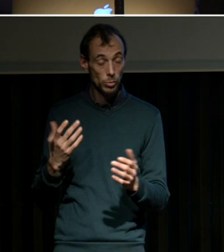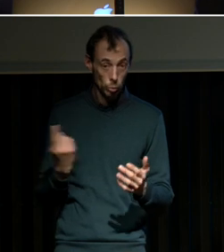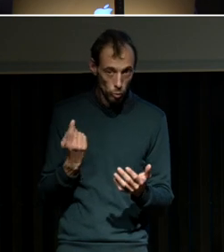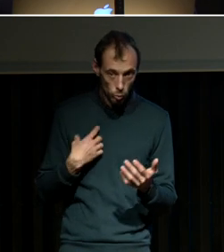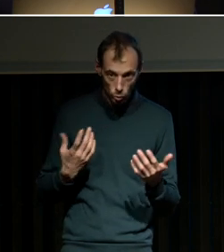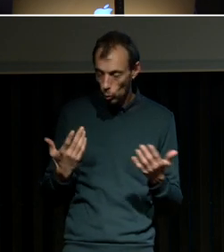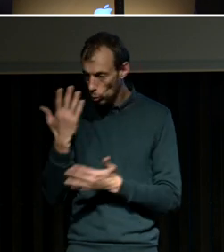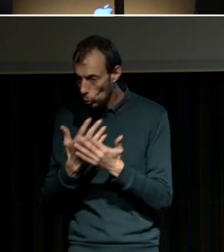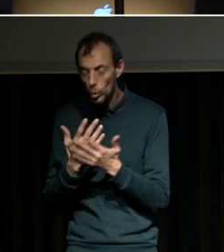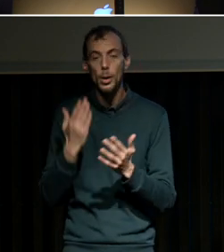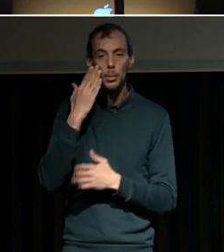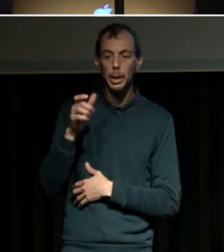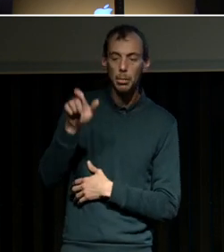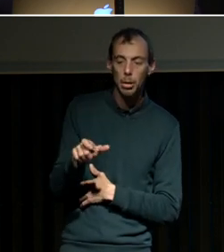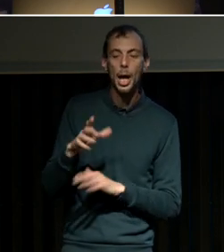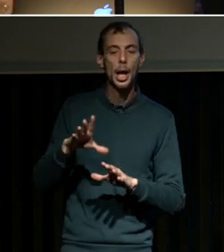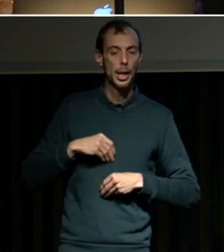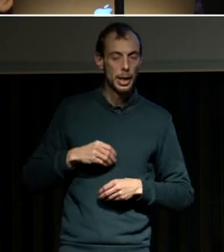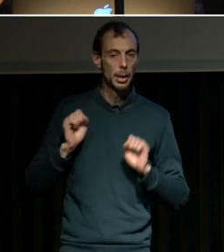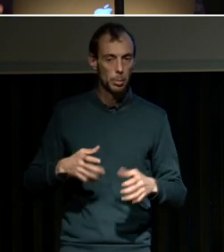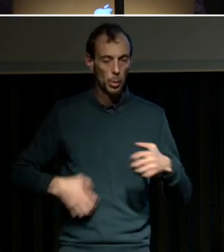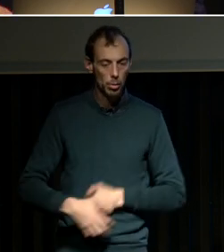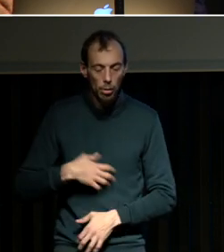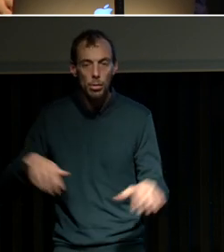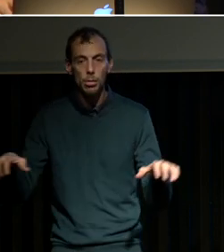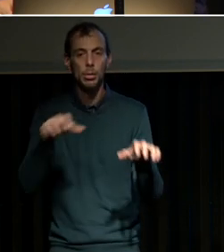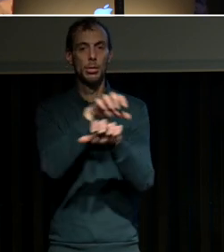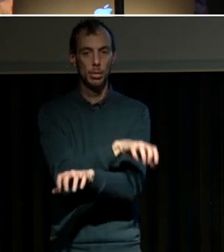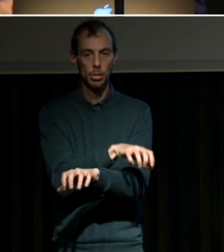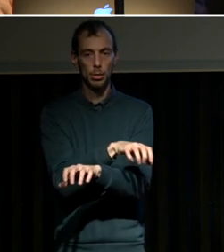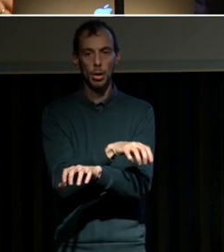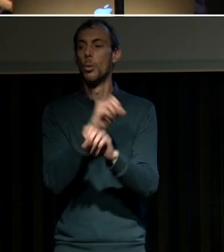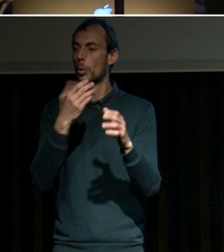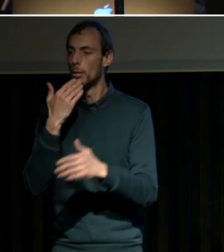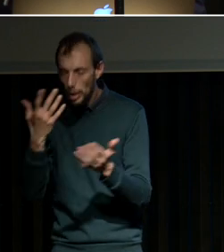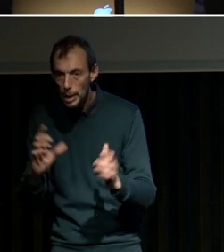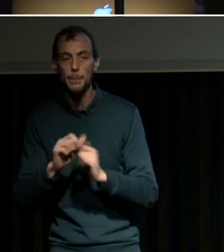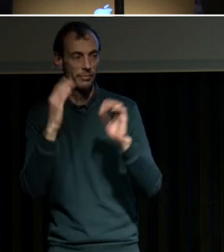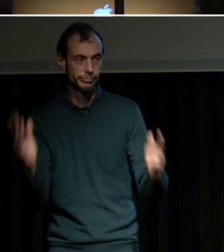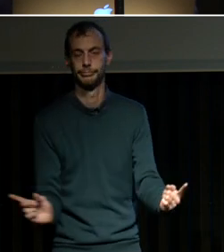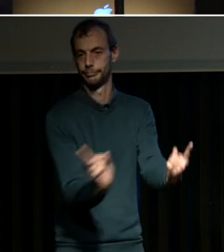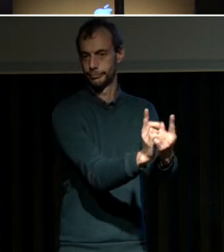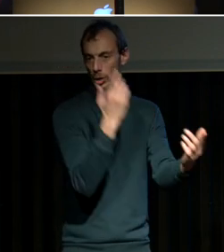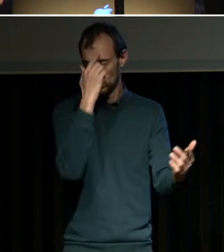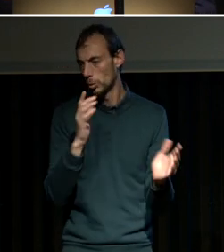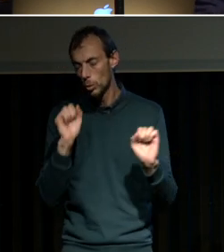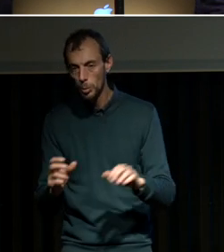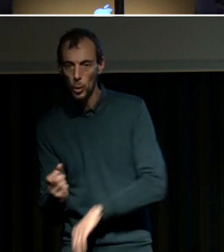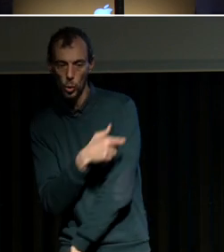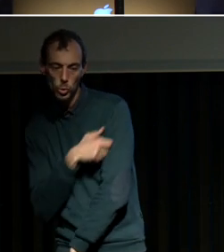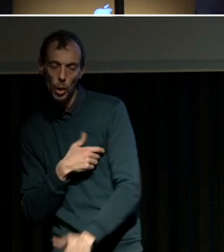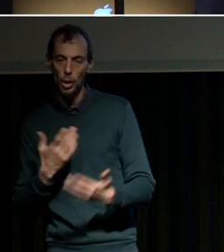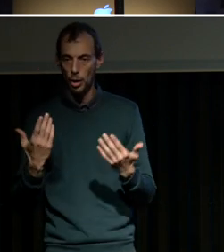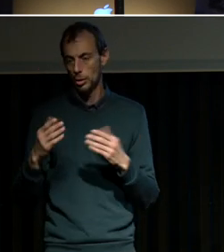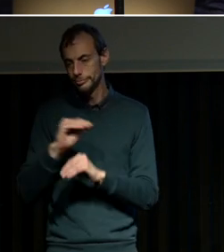essayer de limiter au maximum ces problèmes de deuil. Dernière chose, et après, ce sera la